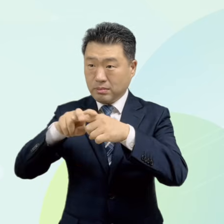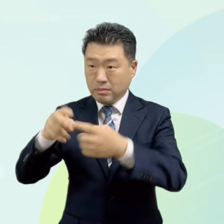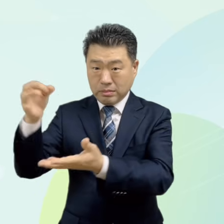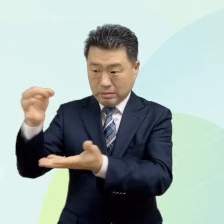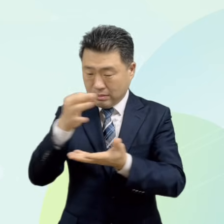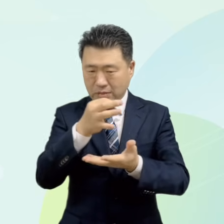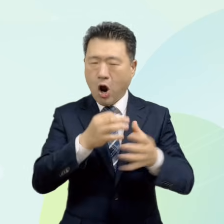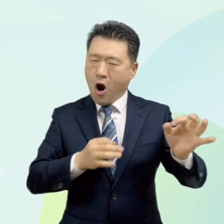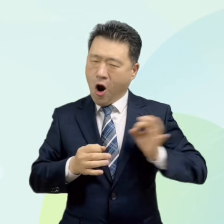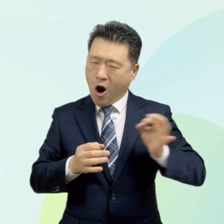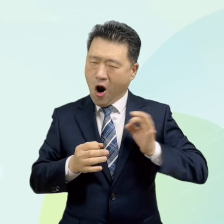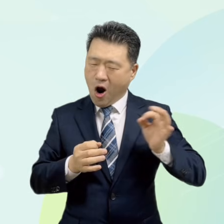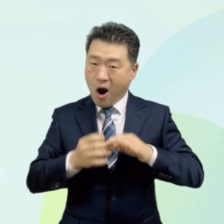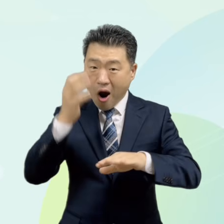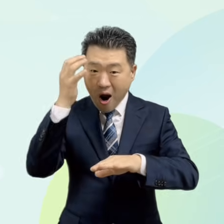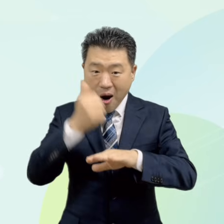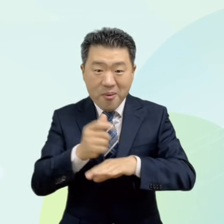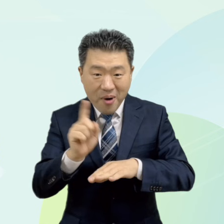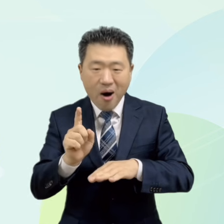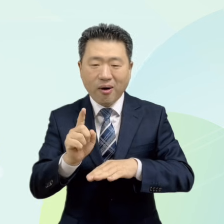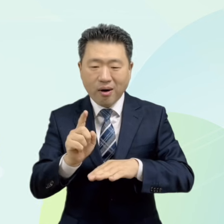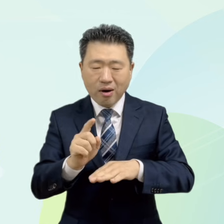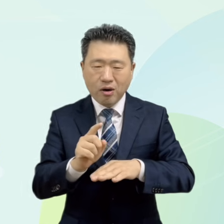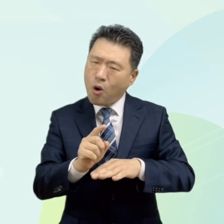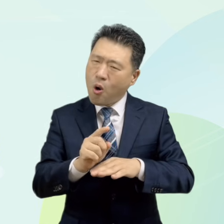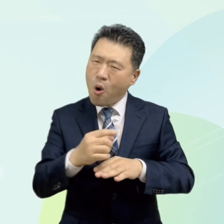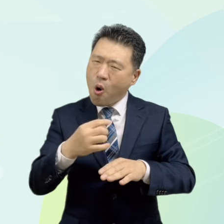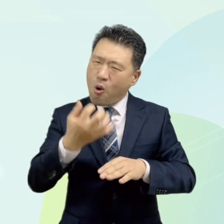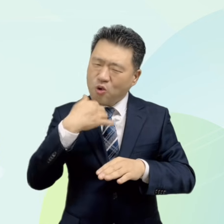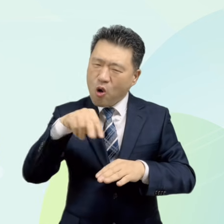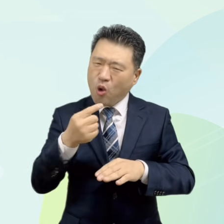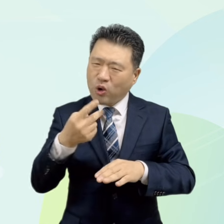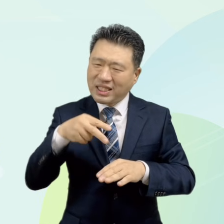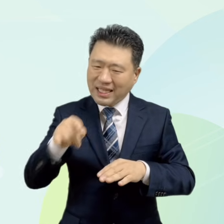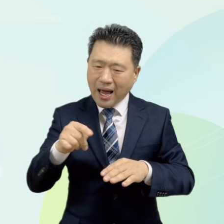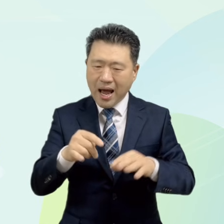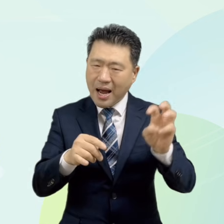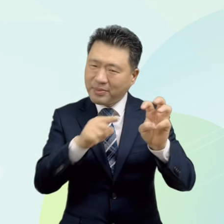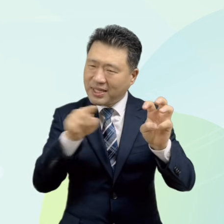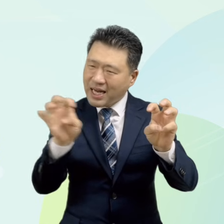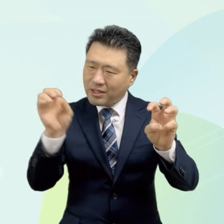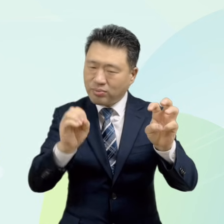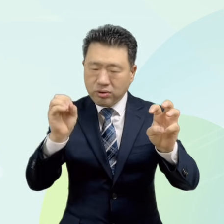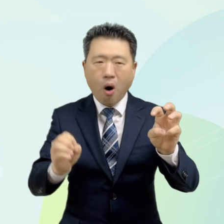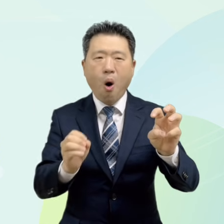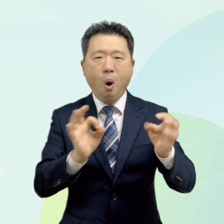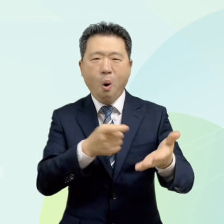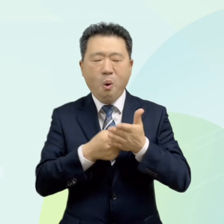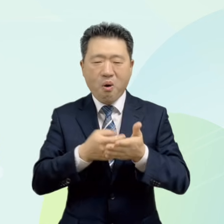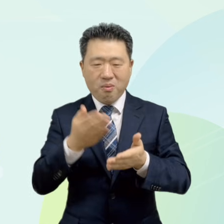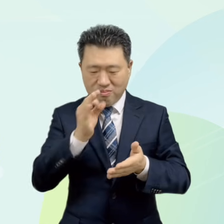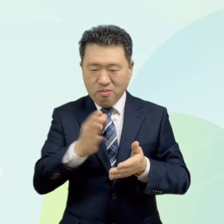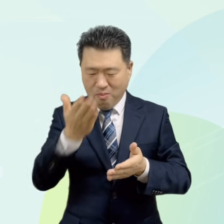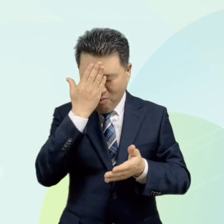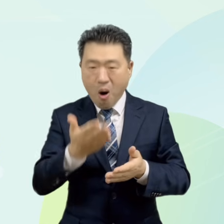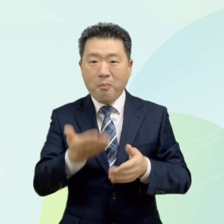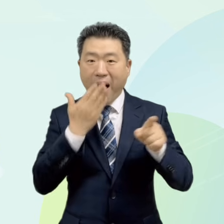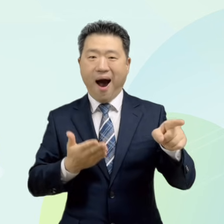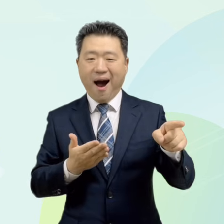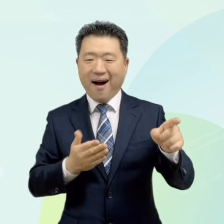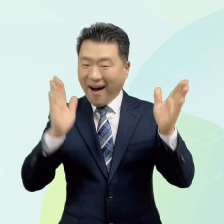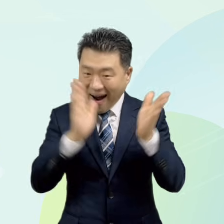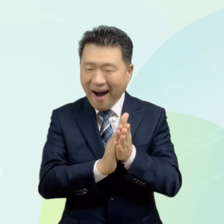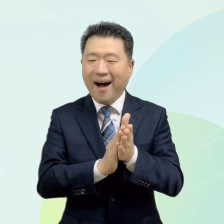퇴직금을 연금으로 수령하게 되면 퇴직소득세를 30에서 40% 정도 감면받을 수 있는데요.